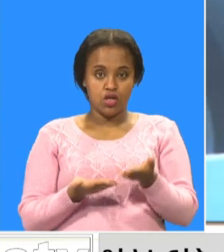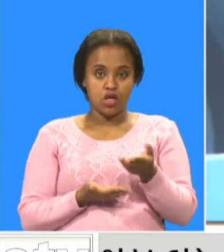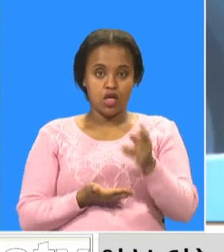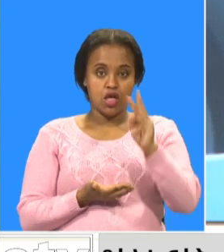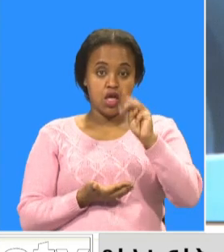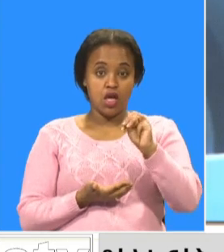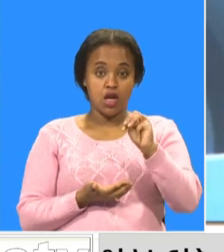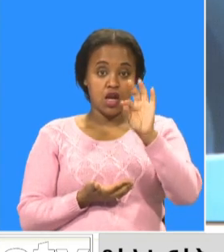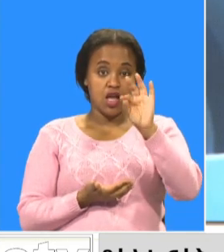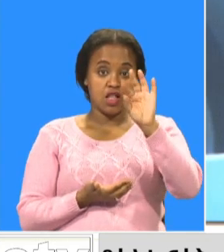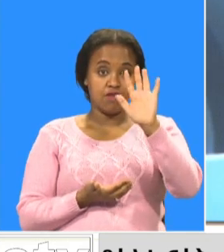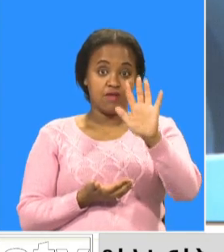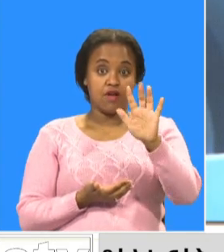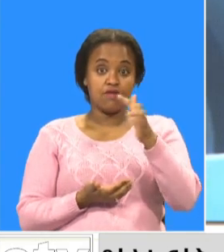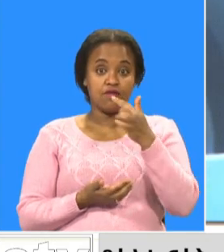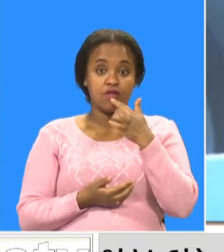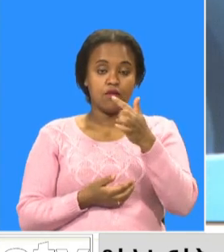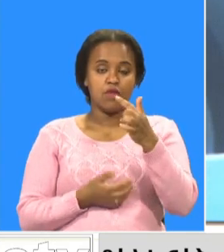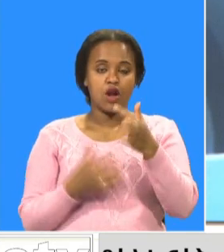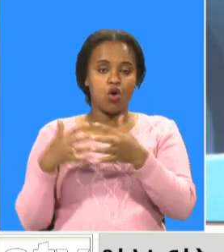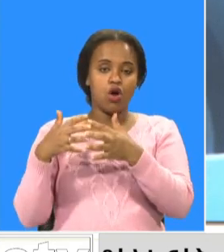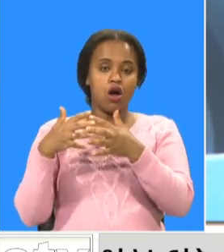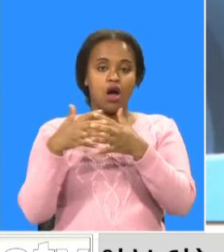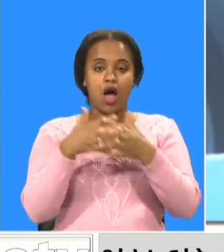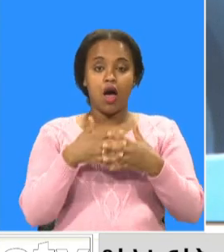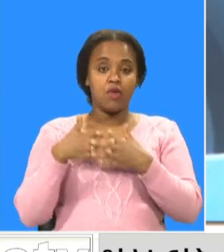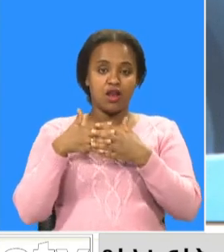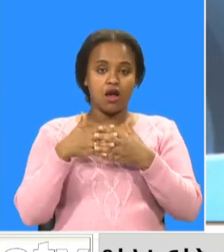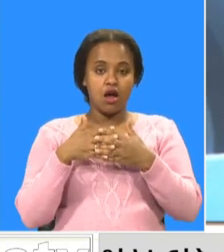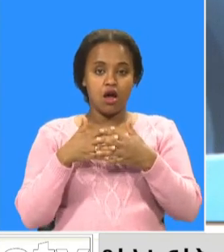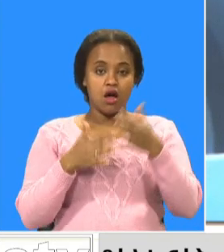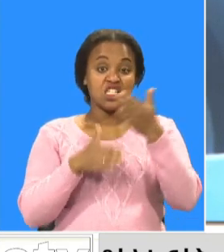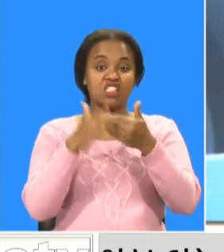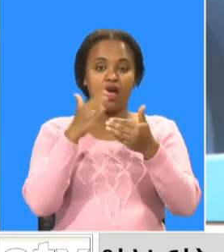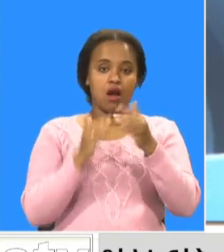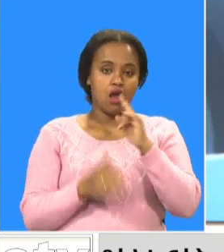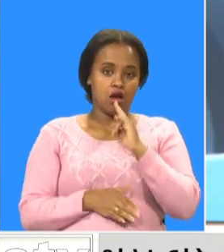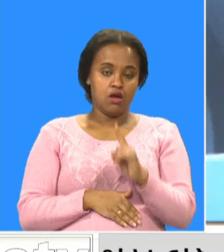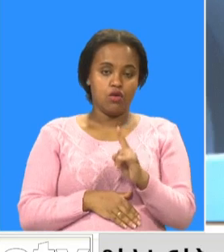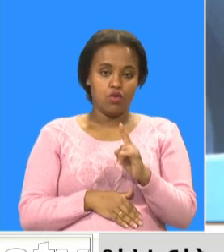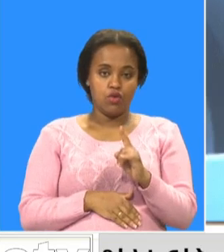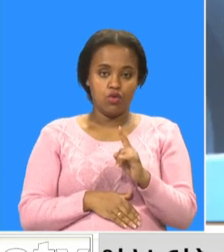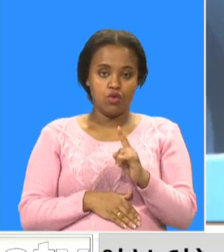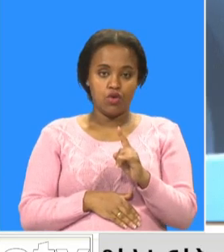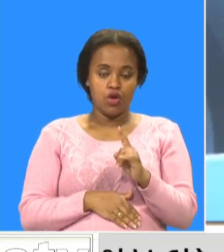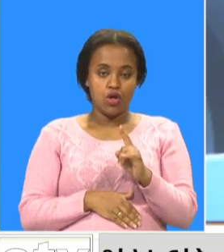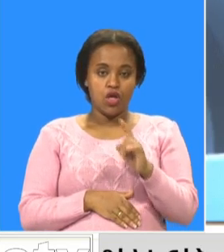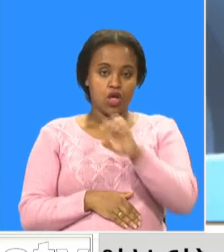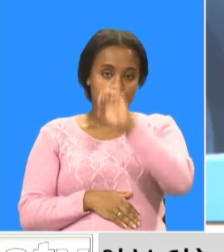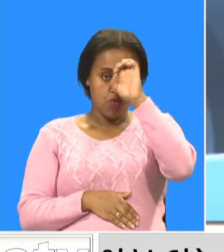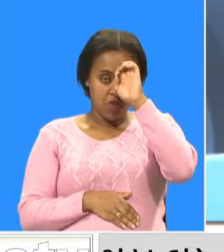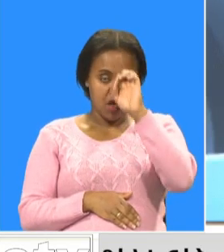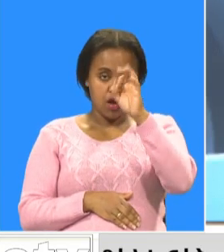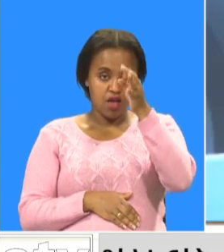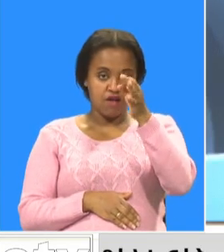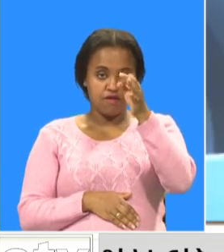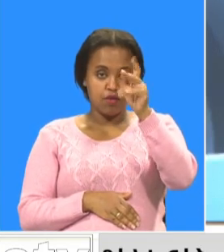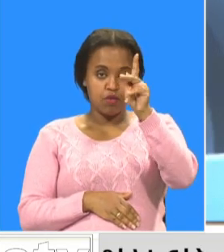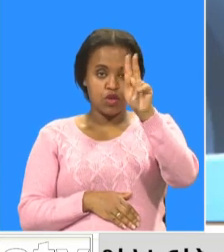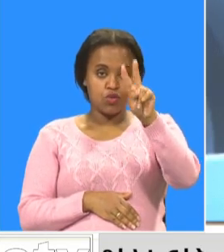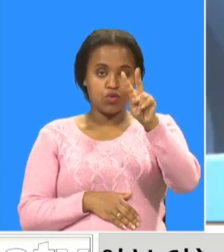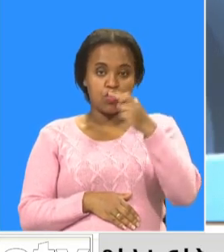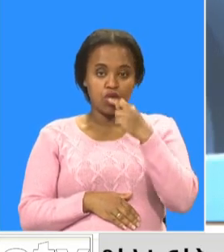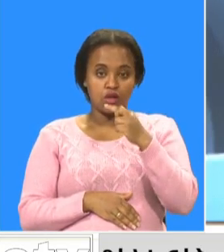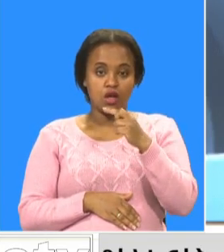N95 የምንለው የአውሮፓን ስታንዳርድ የአሜሪካን ስታንዳርድ ነው። የአውሮፓን ደግሞ FFP2 ይላቸዋል። ቻይና